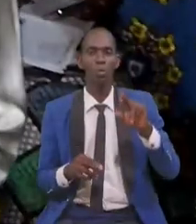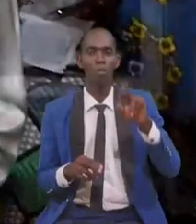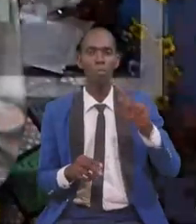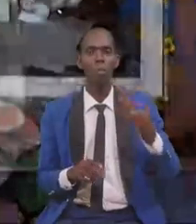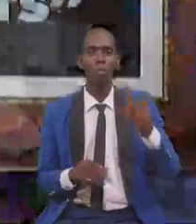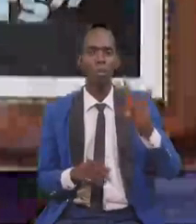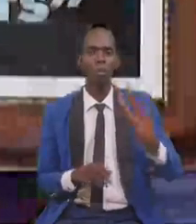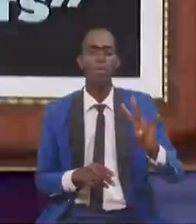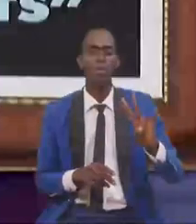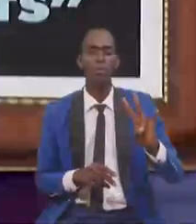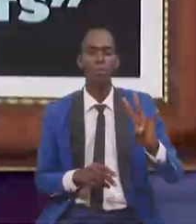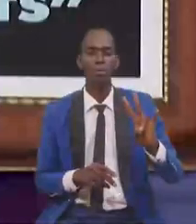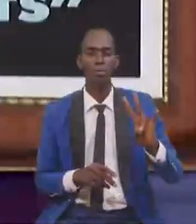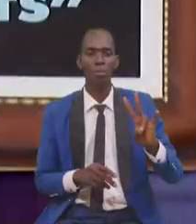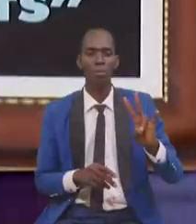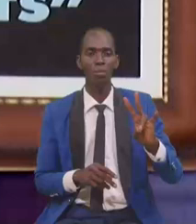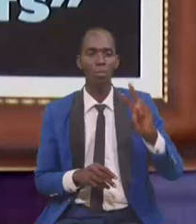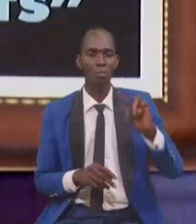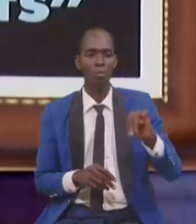Marc, chapitre 7,